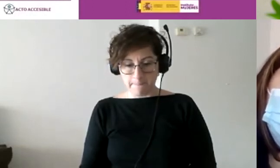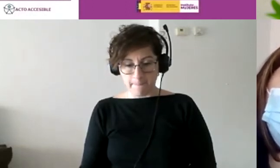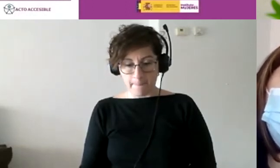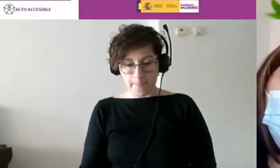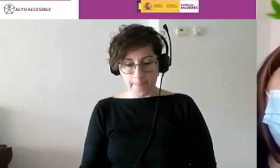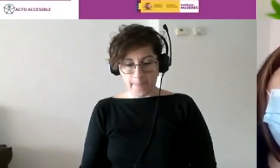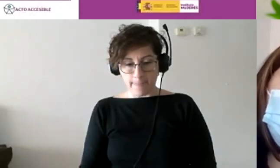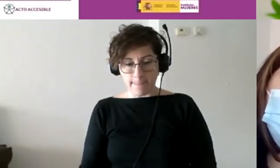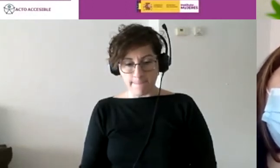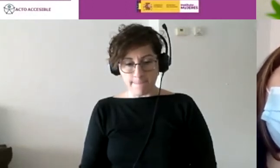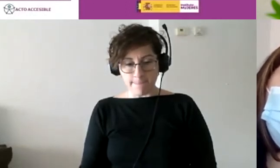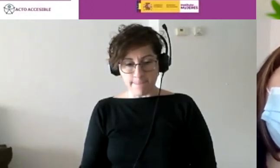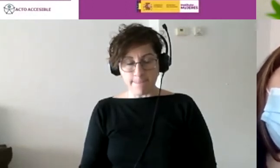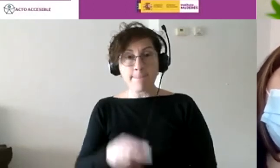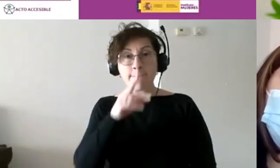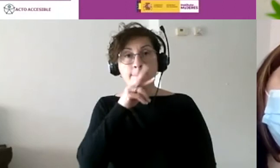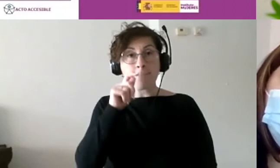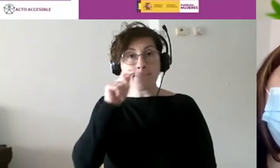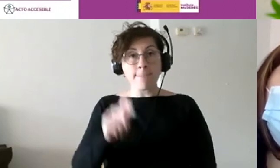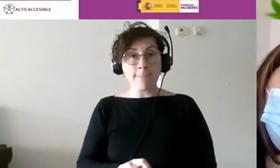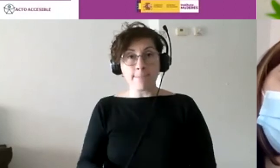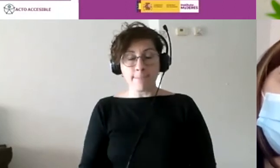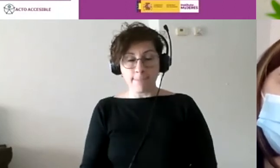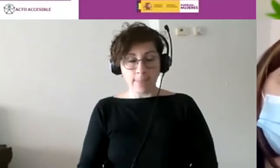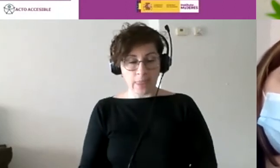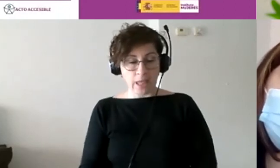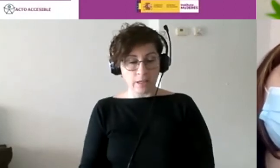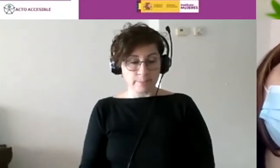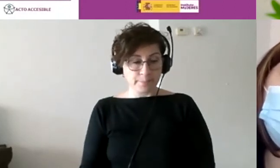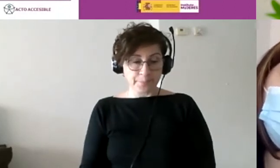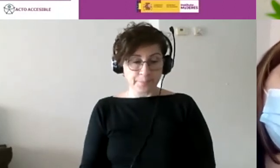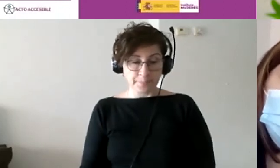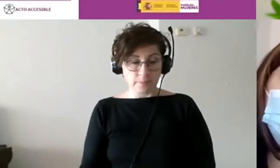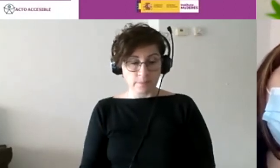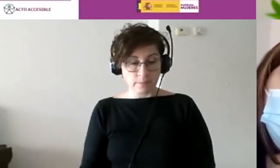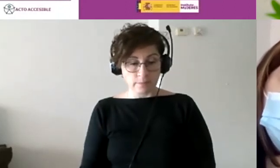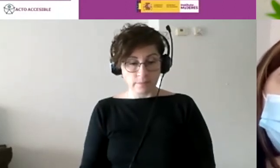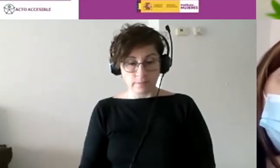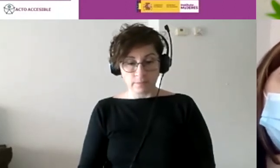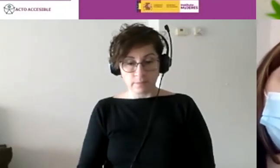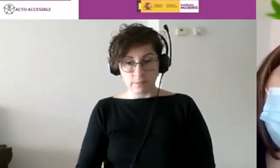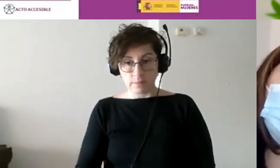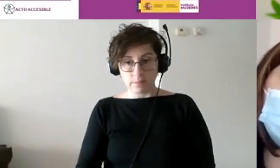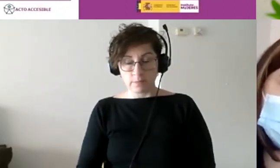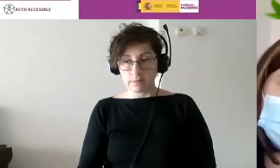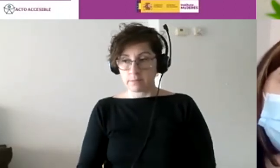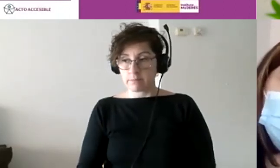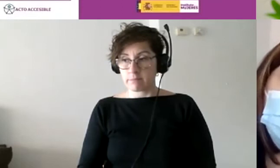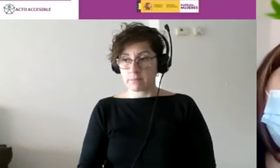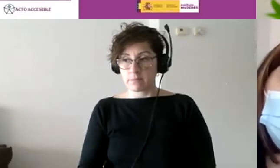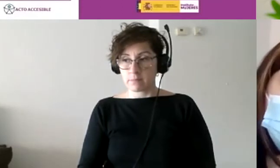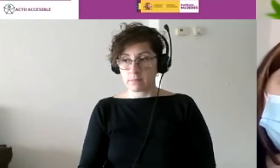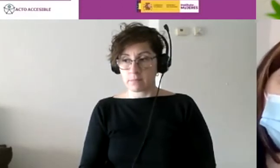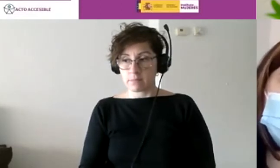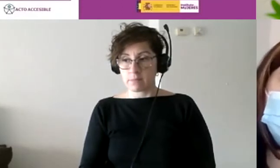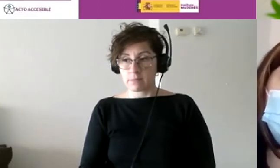необхідним. Тим більше вона несе відповідальність за дітей, які поряд з нею, за родину, за батьків своїх. Хоча вона вже